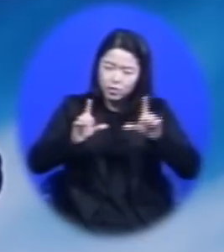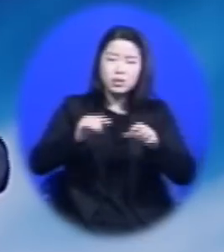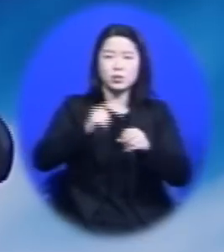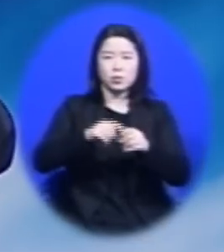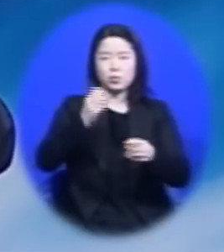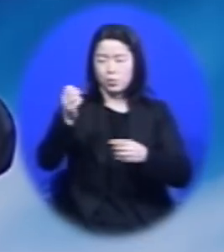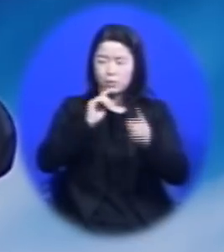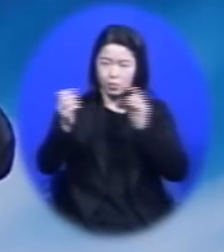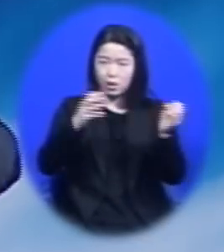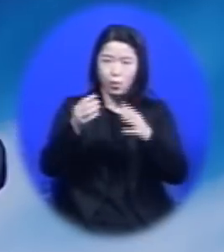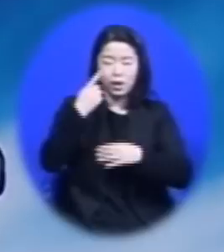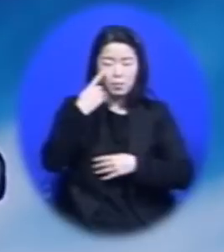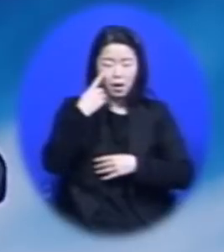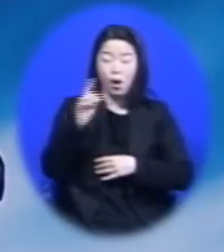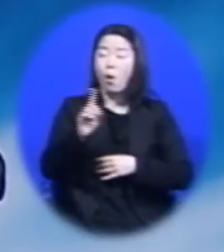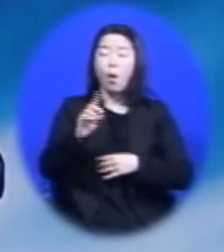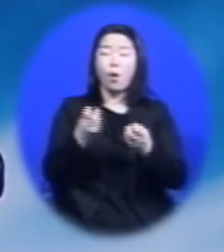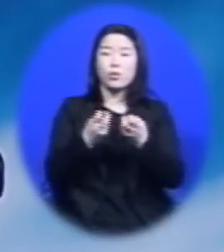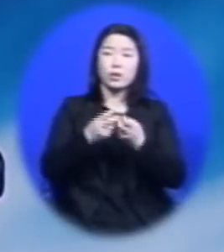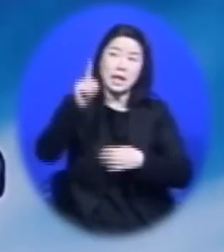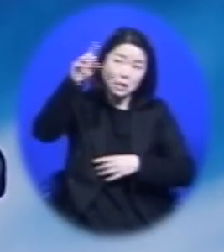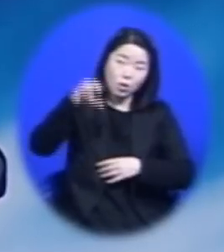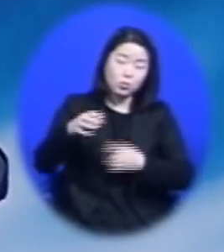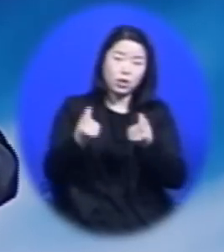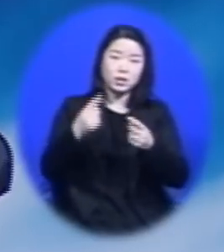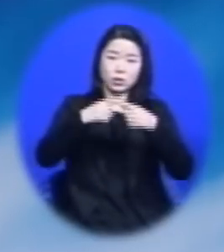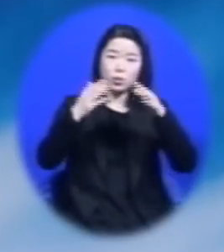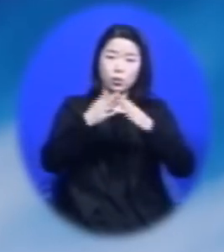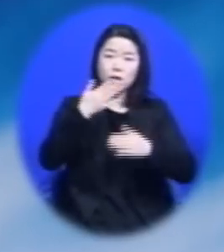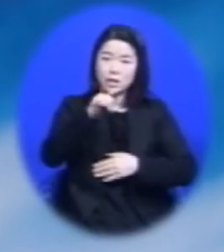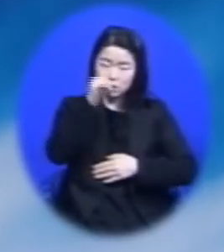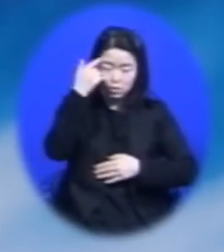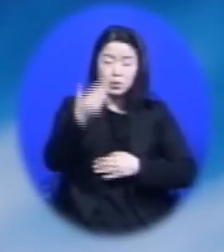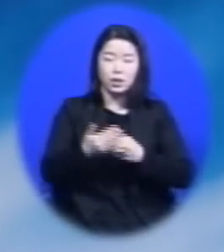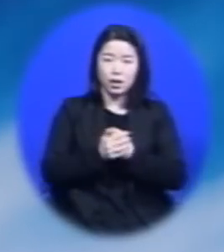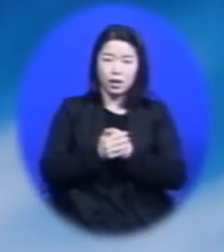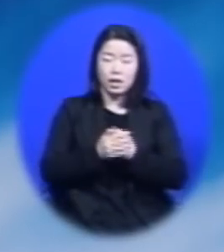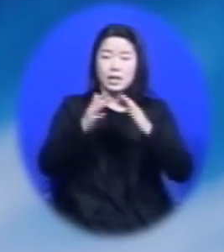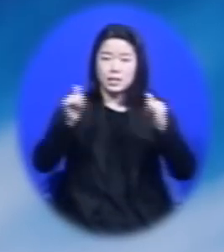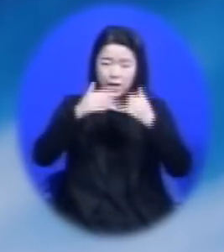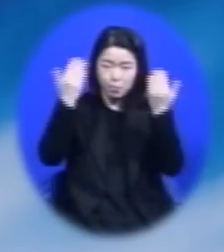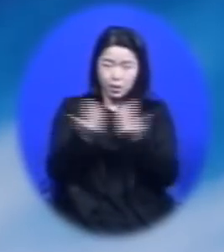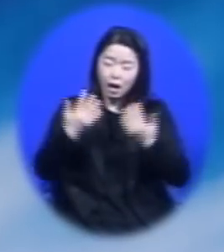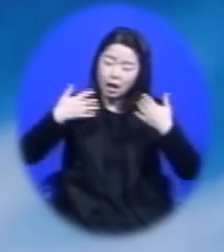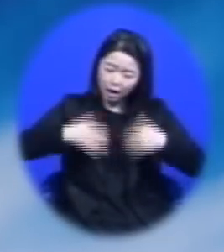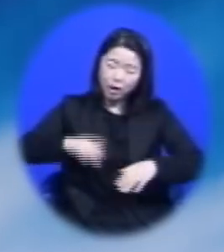어떻게 천국 같은 교회가 있을 수 있겠습니까 사람은 다 약하고